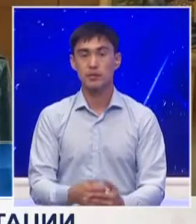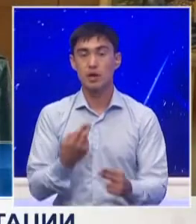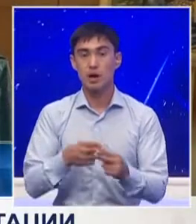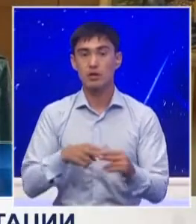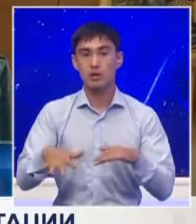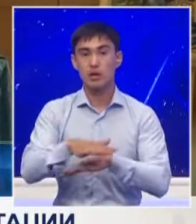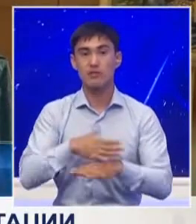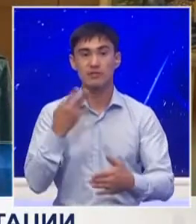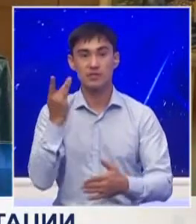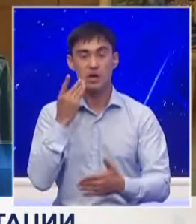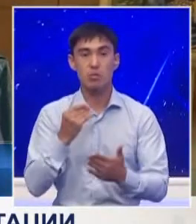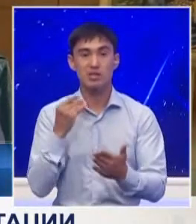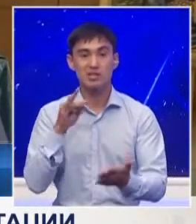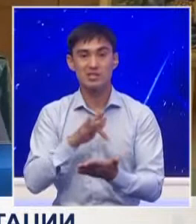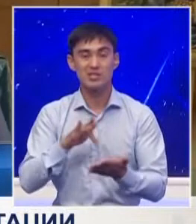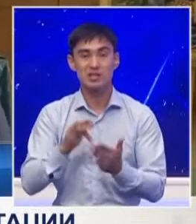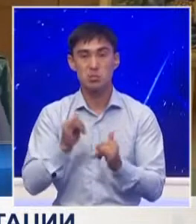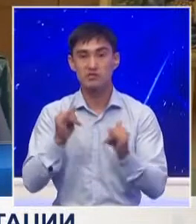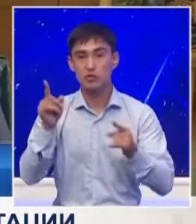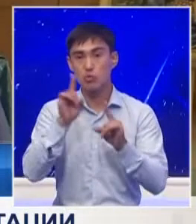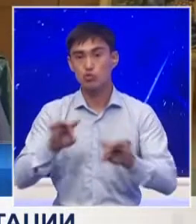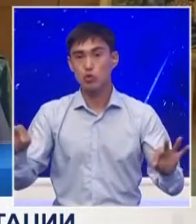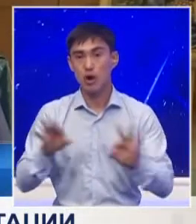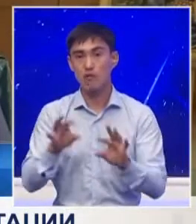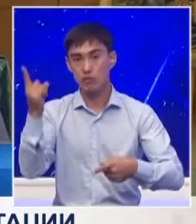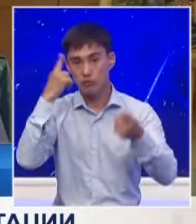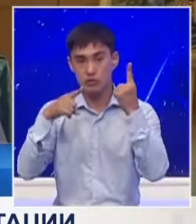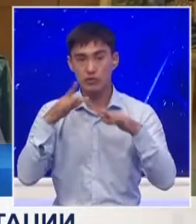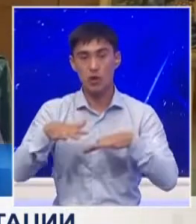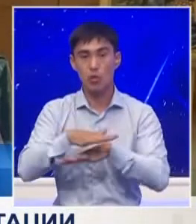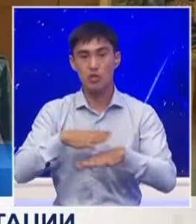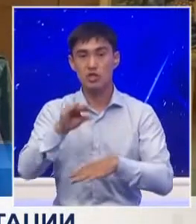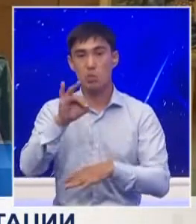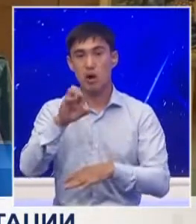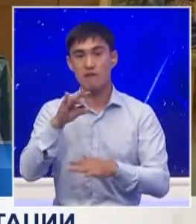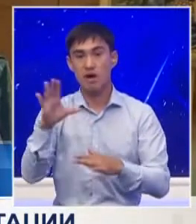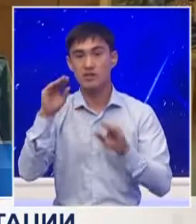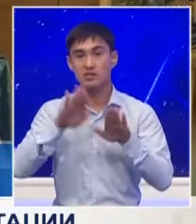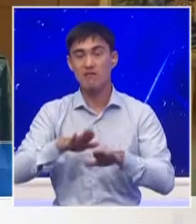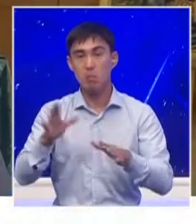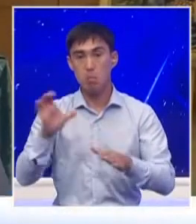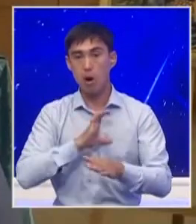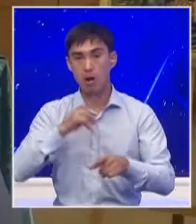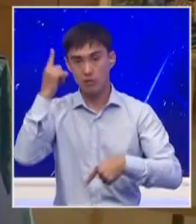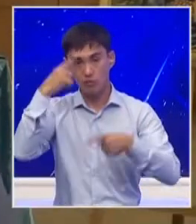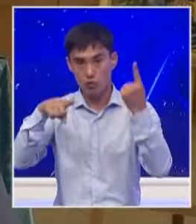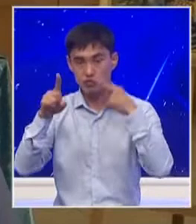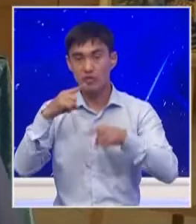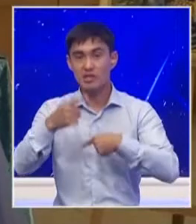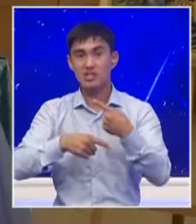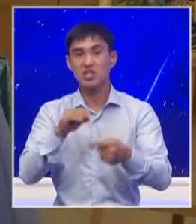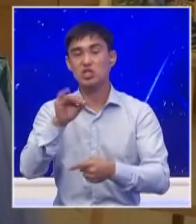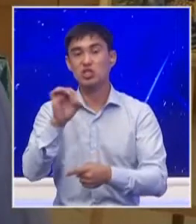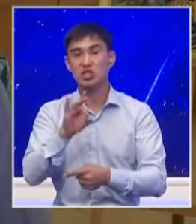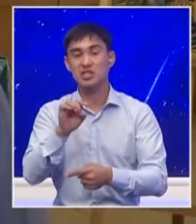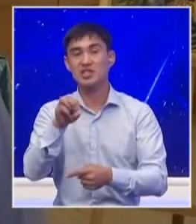край всегда был центром развития музыкального творчества нашего народа жамбыл шабаев оставил богатое творческое наследие в стиле жир и тюрьме и